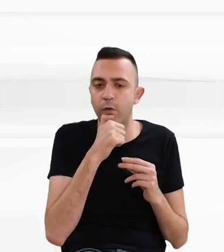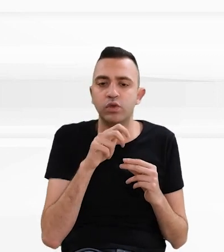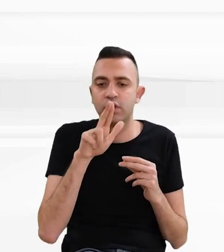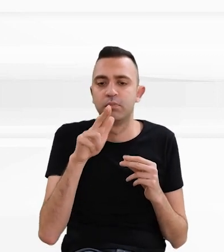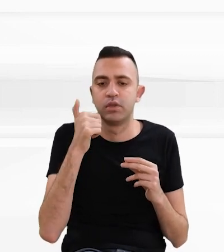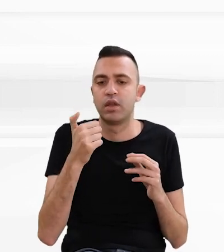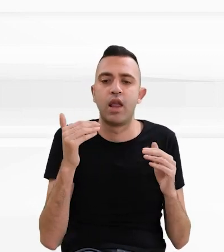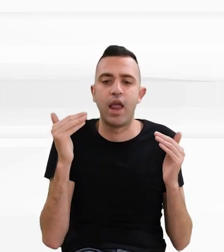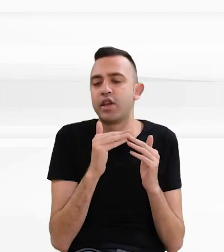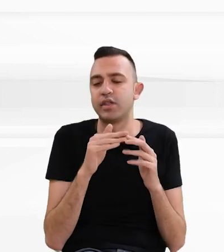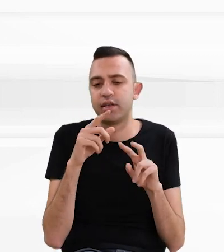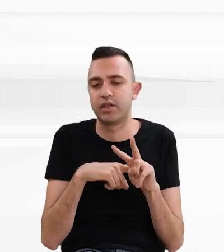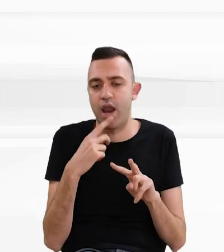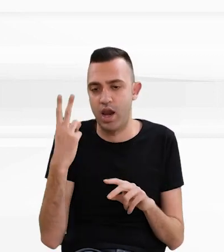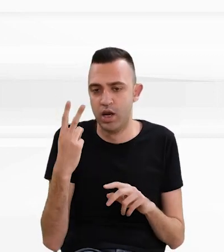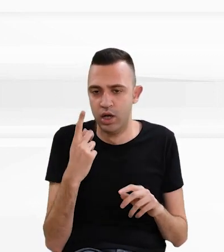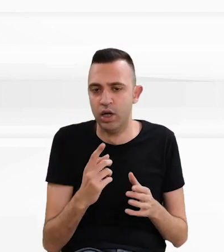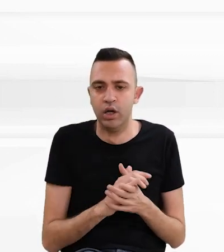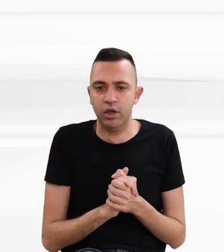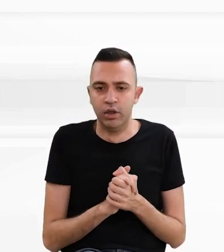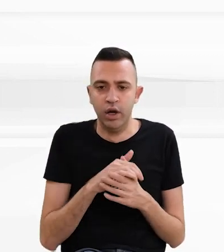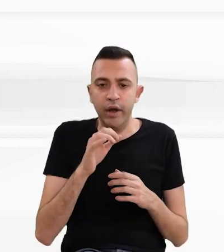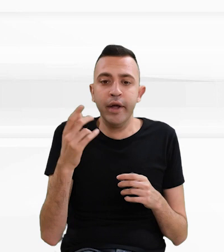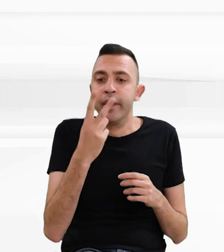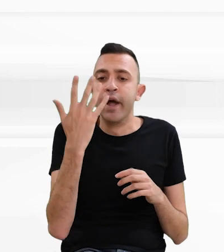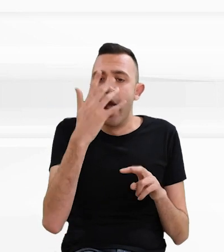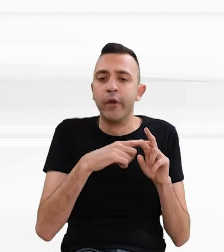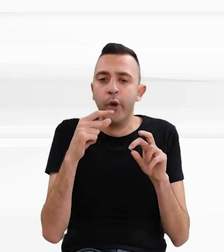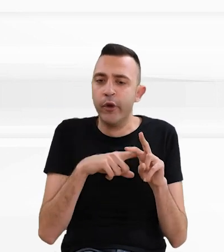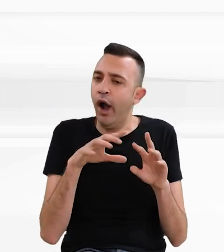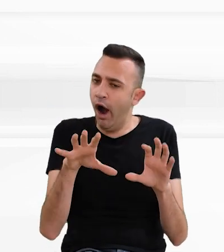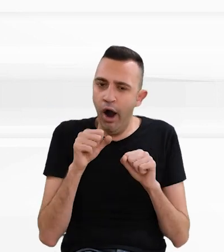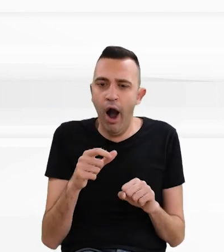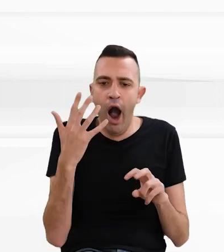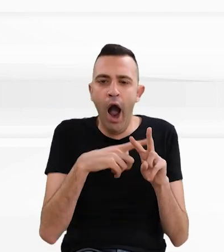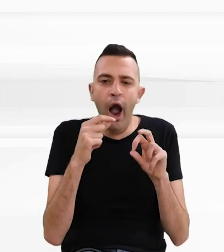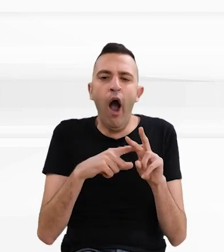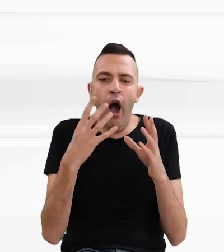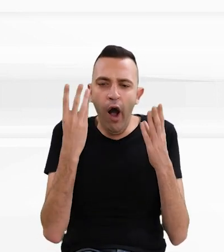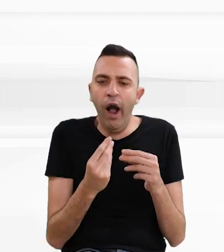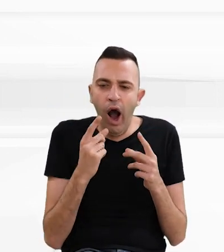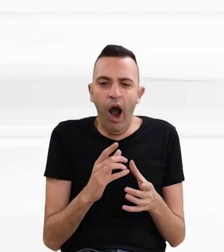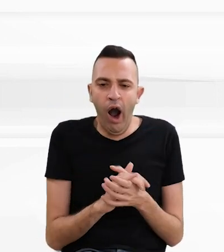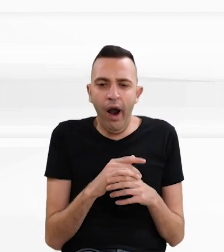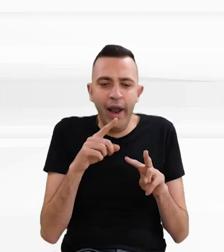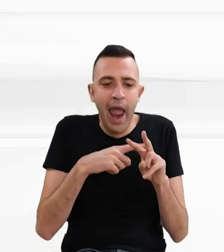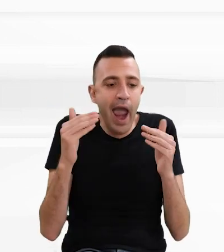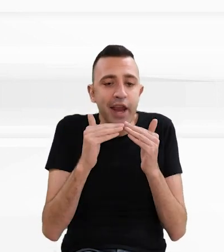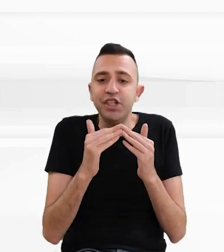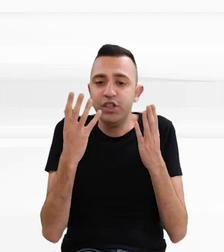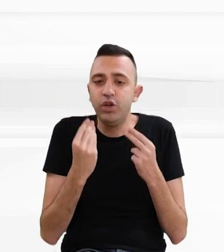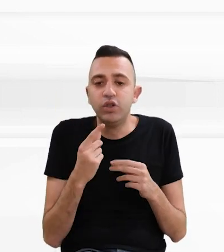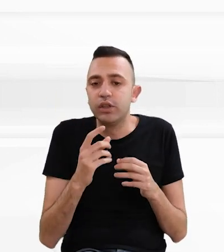676 eşit olmalı yeni kalesine şimdi her iki tarafın karekökü Bu karekökün aldığımız zaman ye